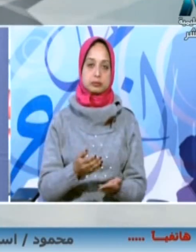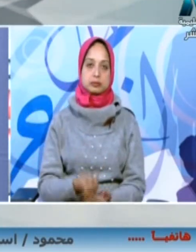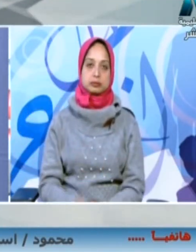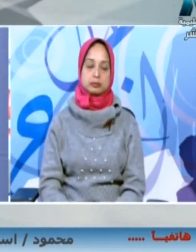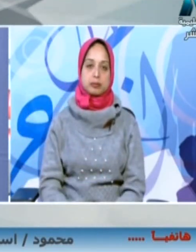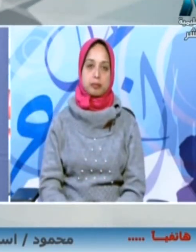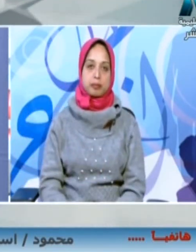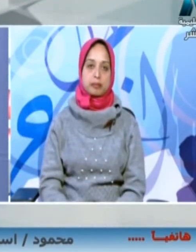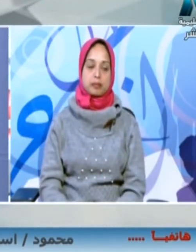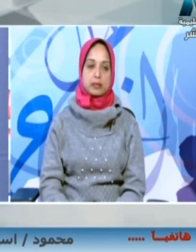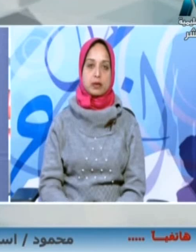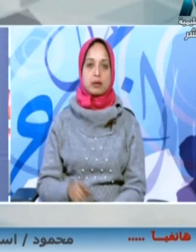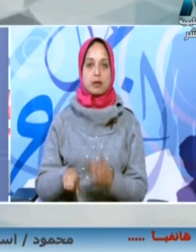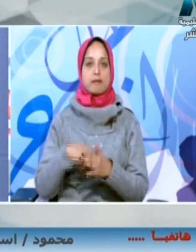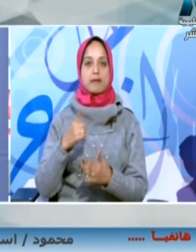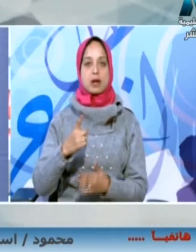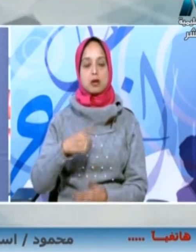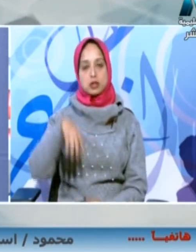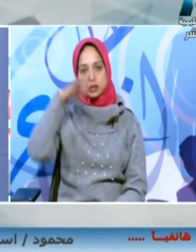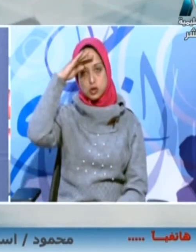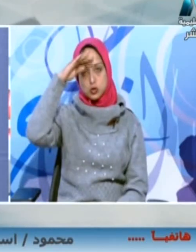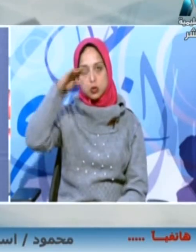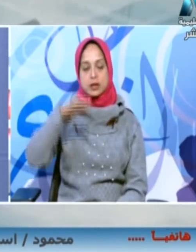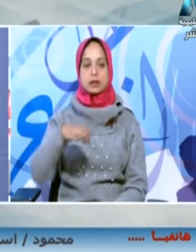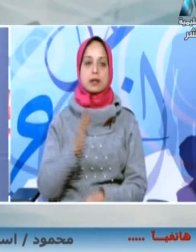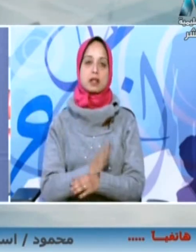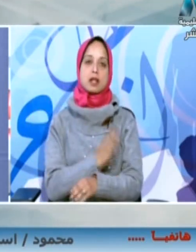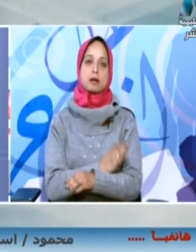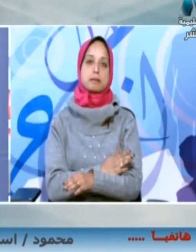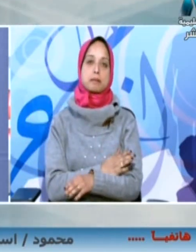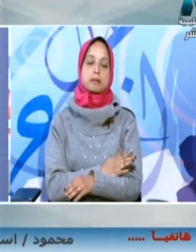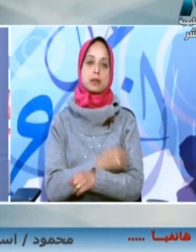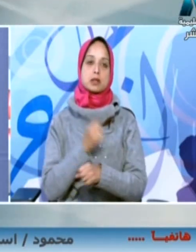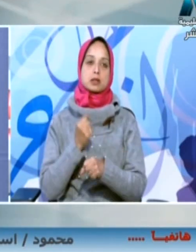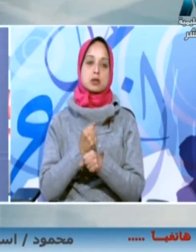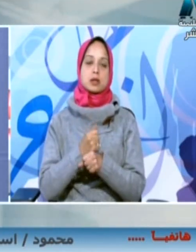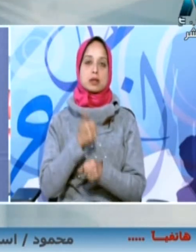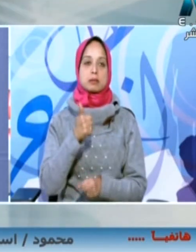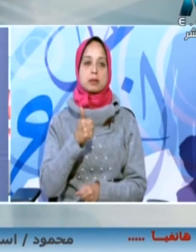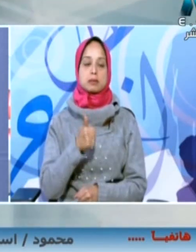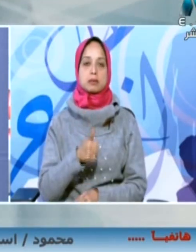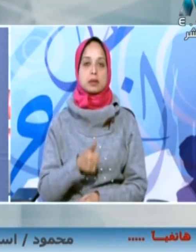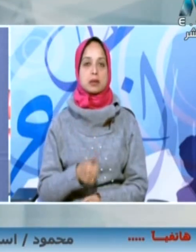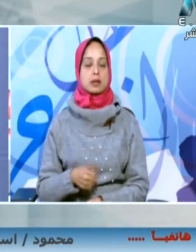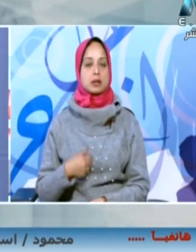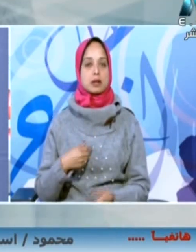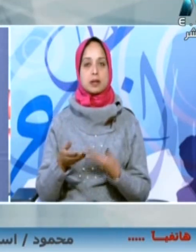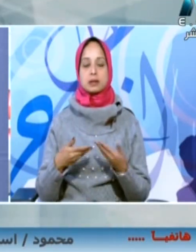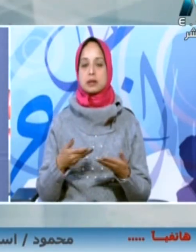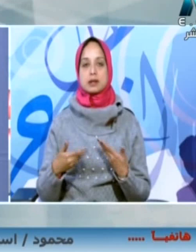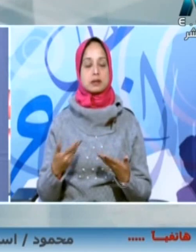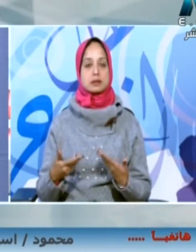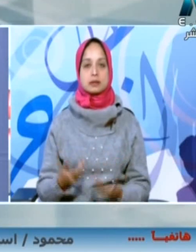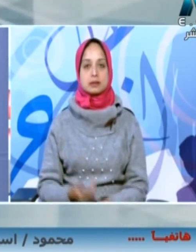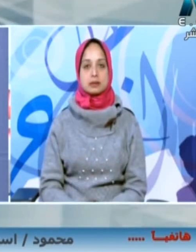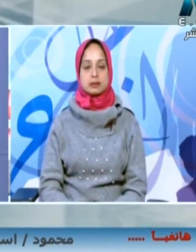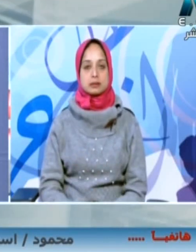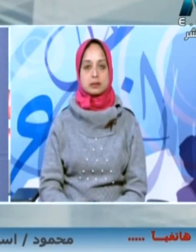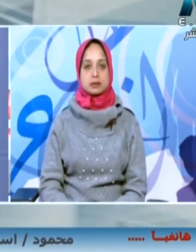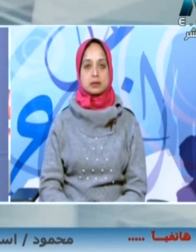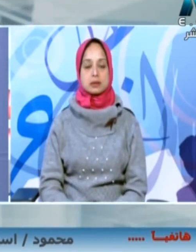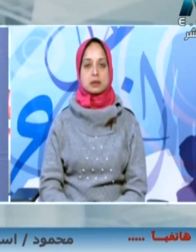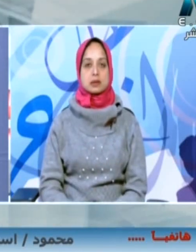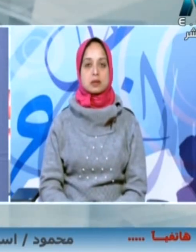يعني اولا بشكر حضرتك على المجهود دوت يا استاذ. تحت امرك يا حبيبي، احنا كلنا بنخدمكم وتحت امركم. بس كان